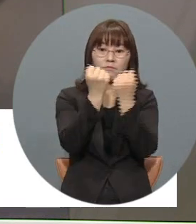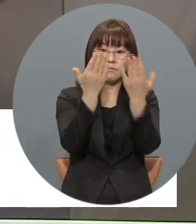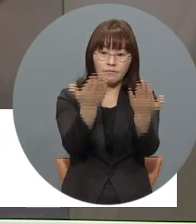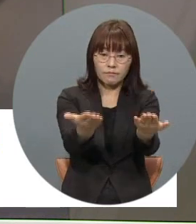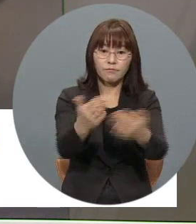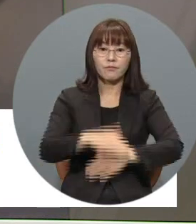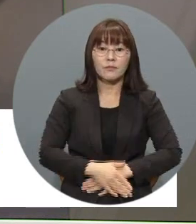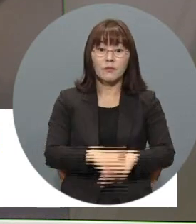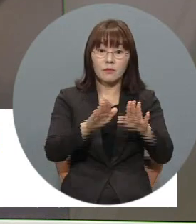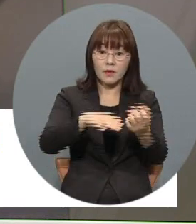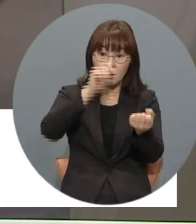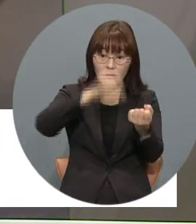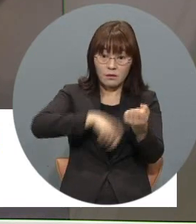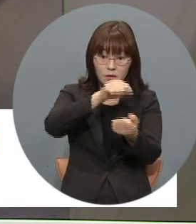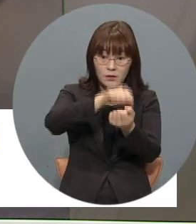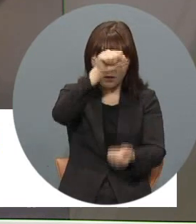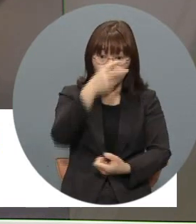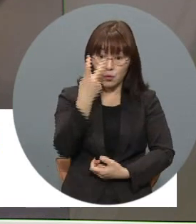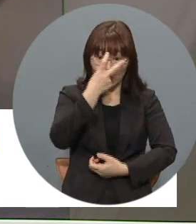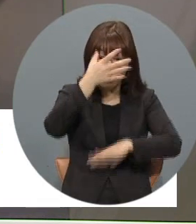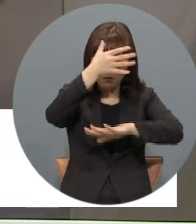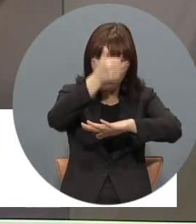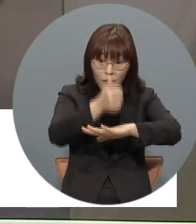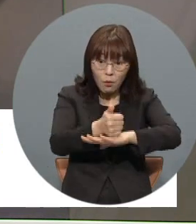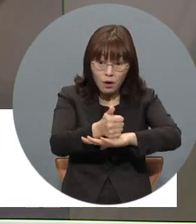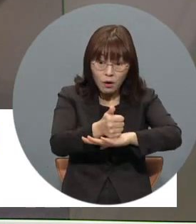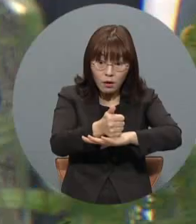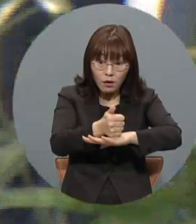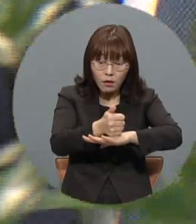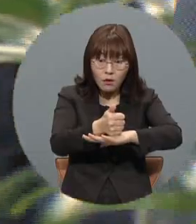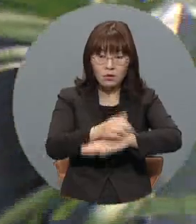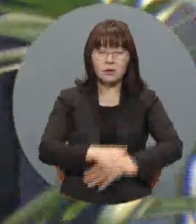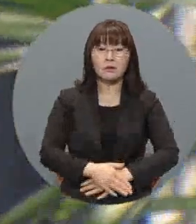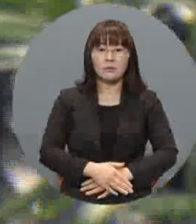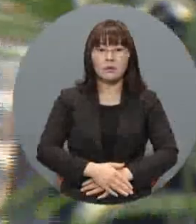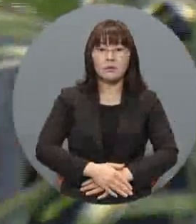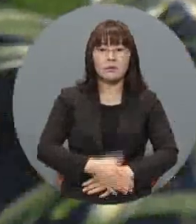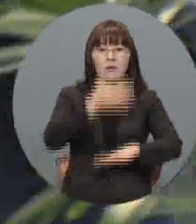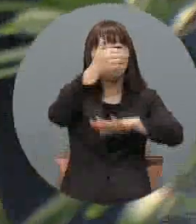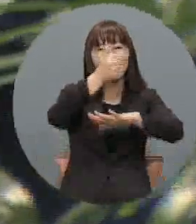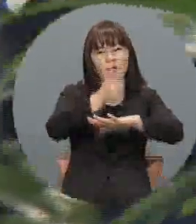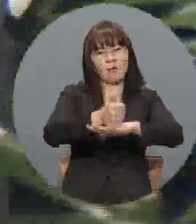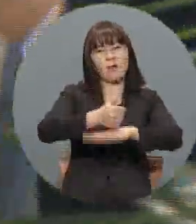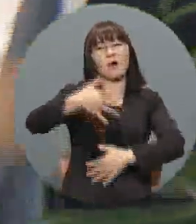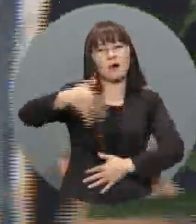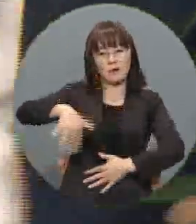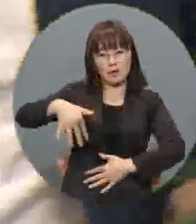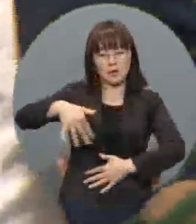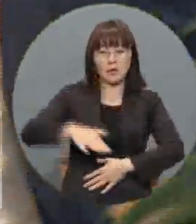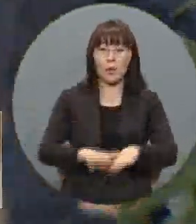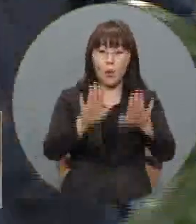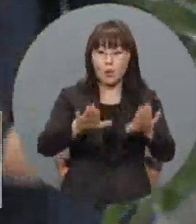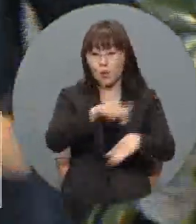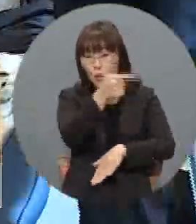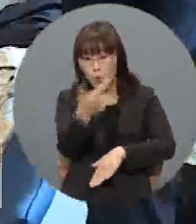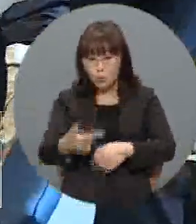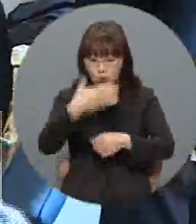양관희 기자, 영장 실질 심사 결과 나왔습니까? 아직 결과는 나오지 않았습니다. 오늘